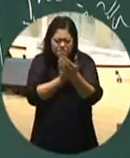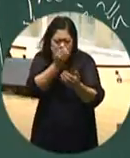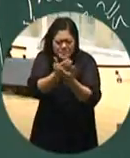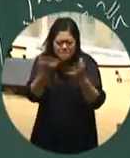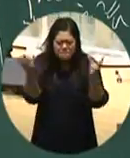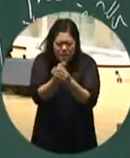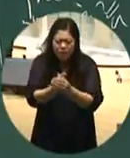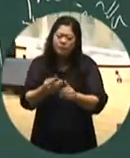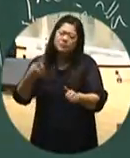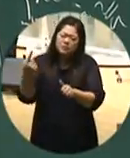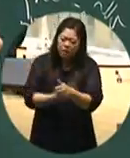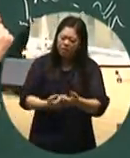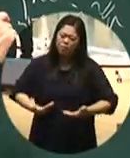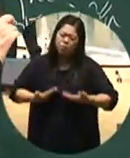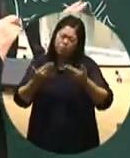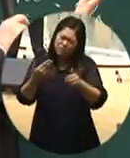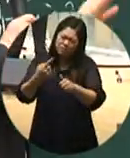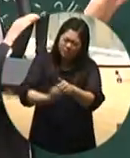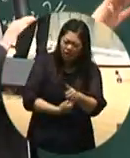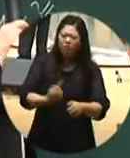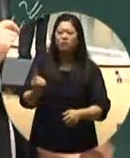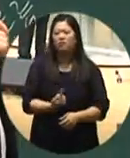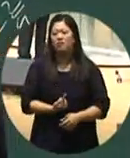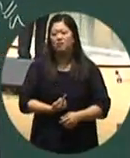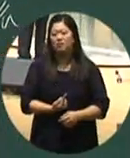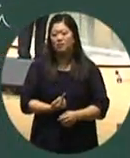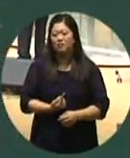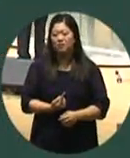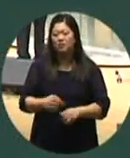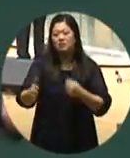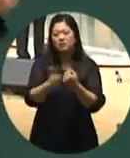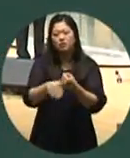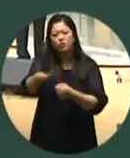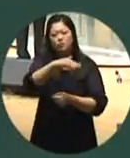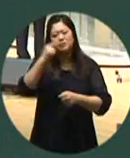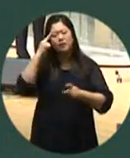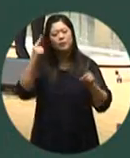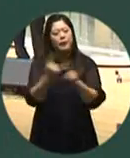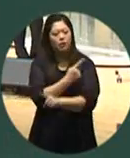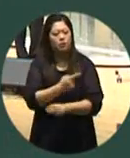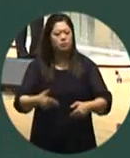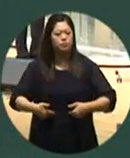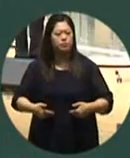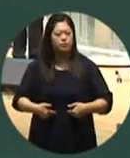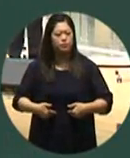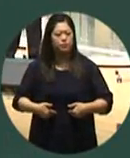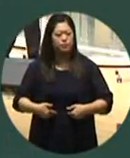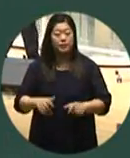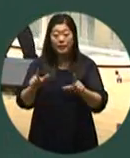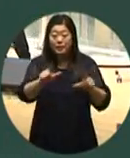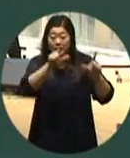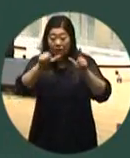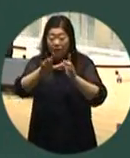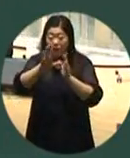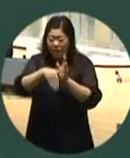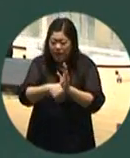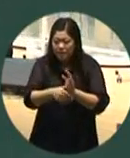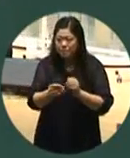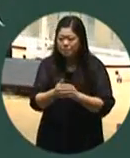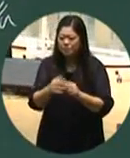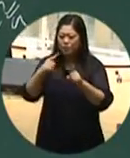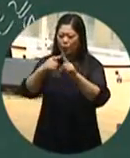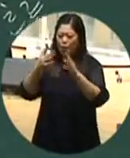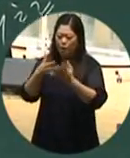do that because of the gospel. 오늘 여러분 생각 바꾸셔야 됩니다. Really change your thinking today. 여러분이 생활 중에서 돈 쓰는 가운데 교회 가서 헌금하는